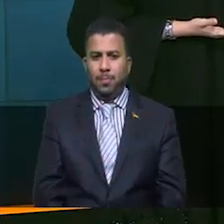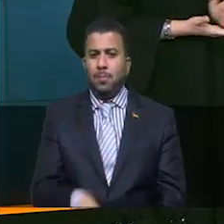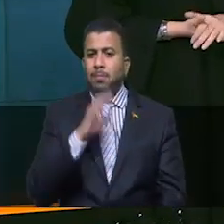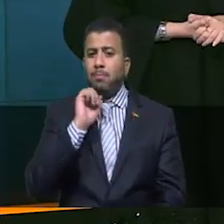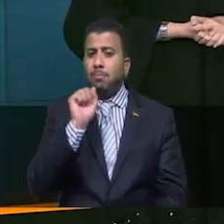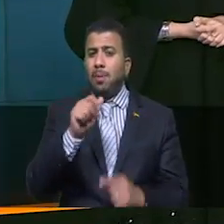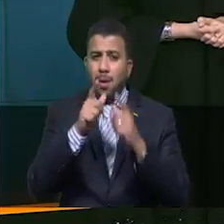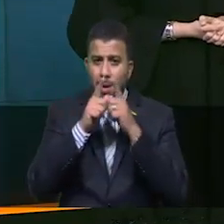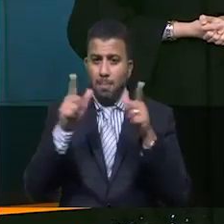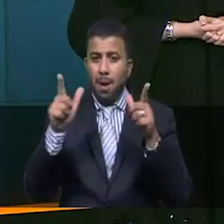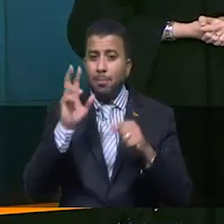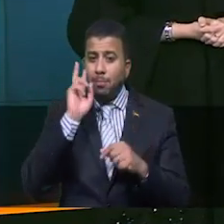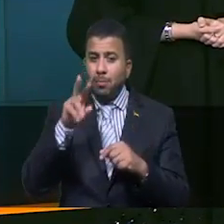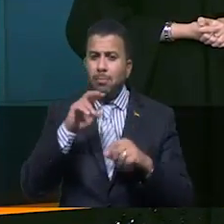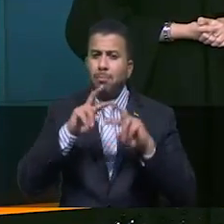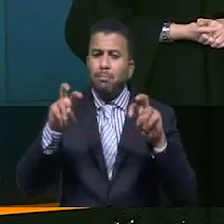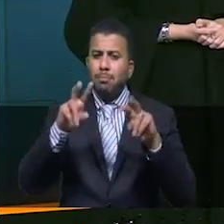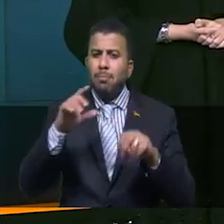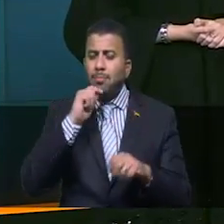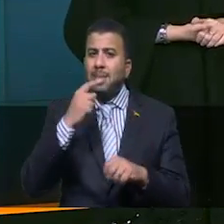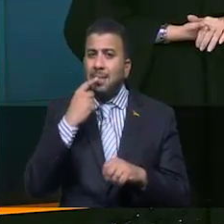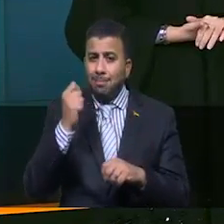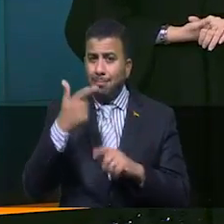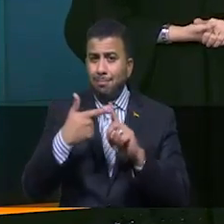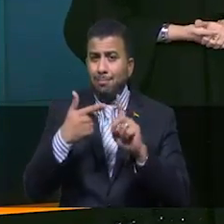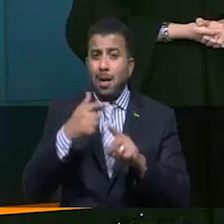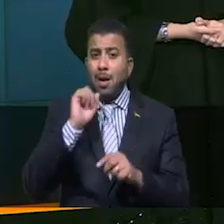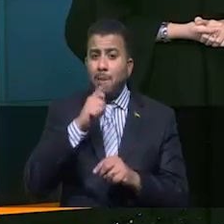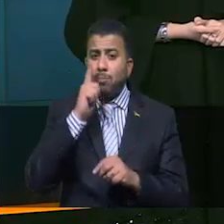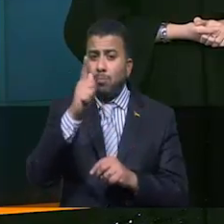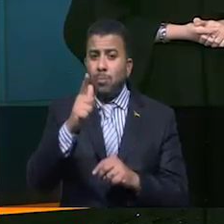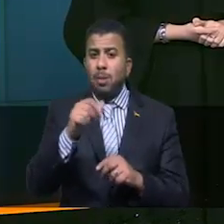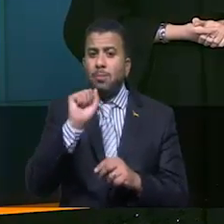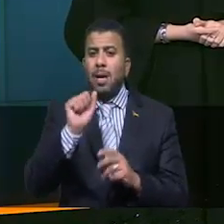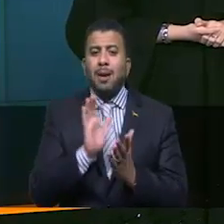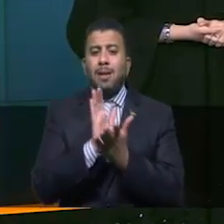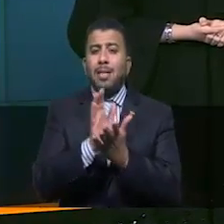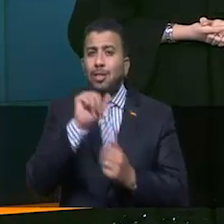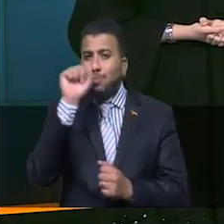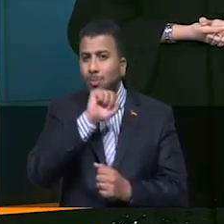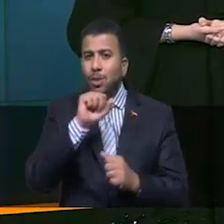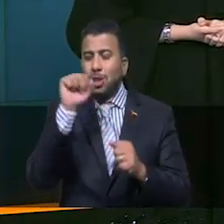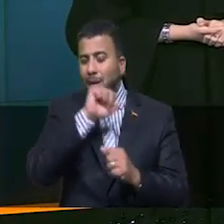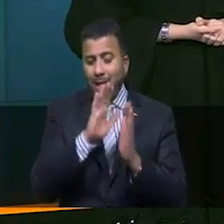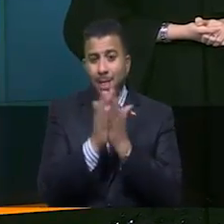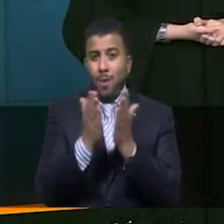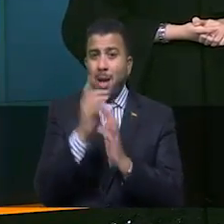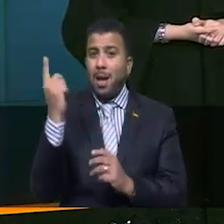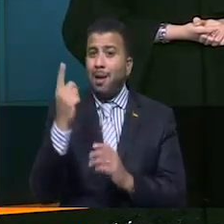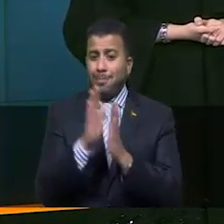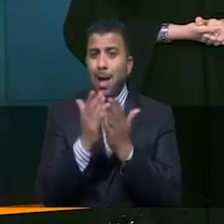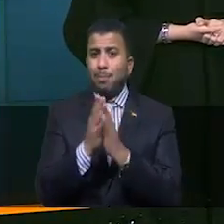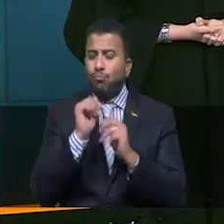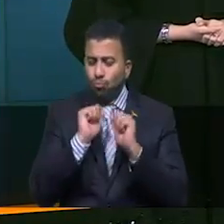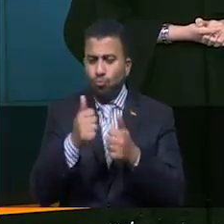وضمن رصدنا لأخبار المعرض أيضاً والسلة الثانية على التوالي تشارك مسابقة كأس لغتي في معرض الشارقة الدولي للكتاب إحدى